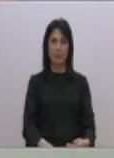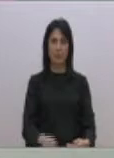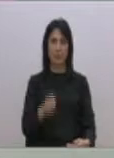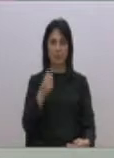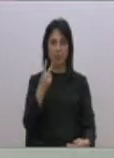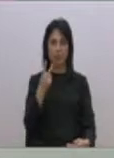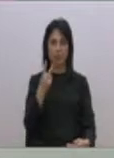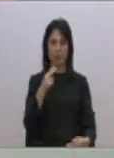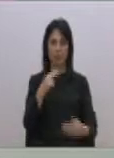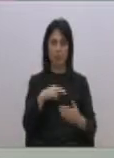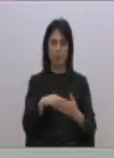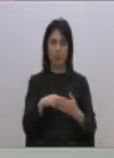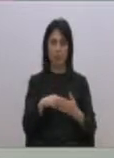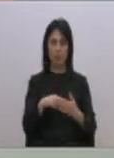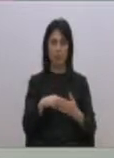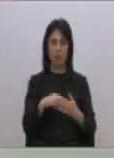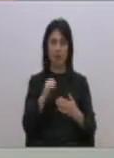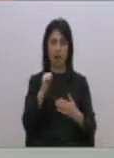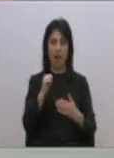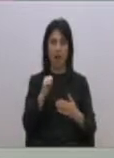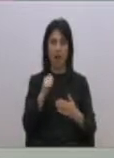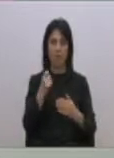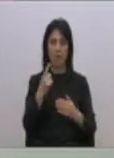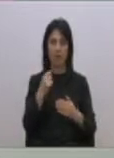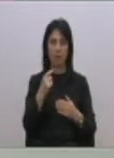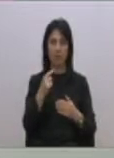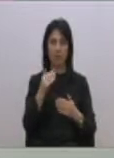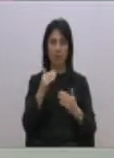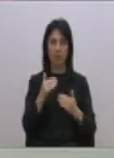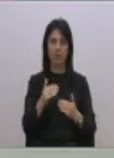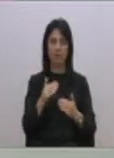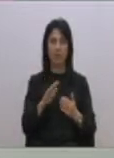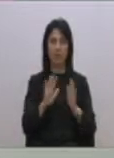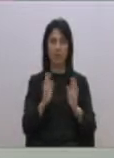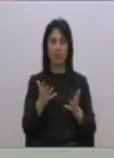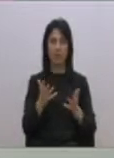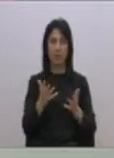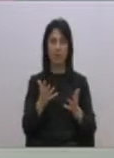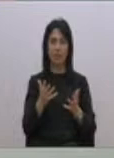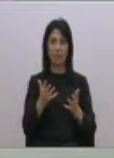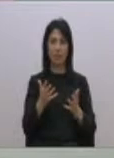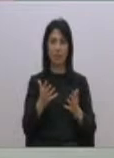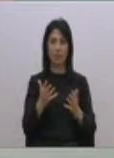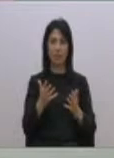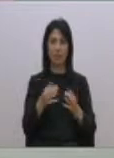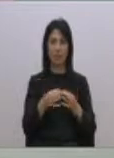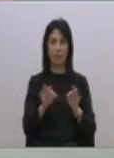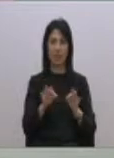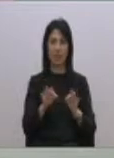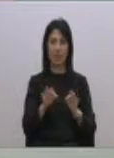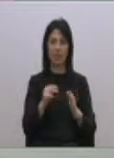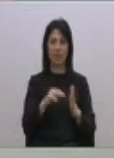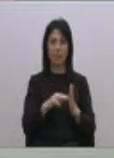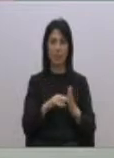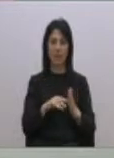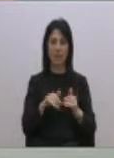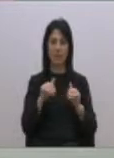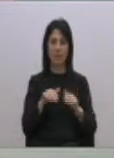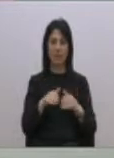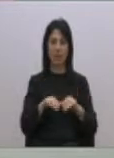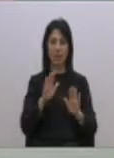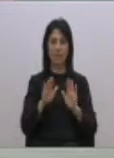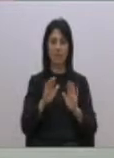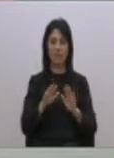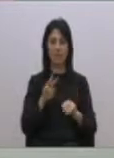vetormete, pe puncte, am uchlis, metetbe de punct, gasa zgușet hoși, dașovis pasis, dat genisas, comisia,